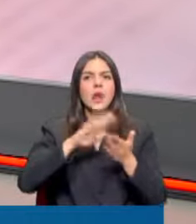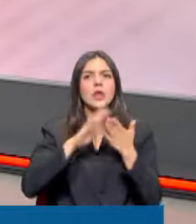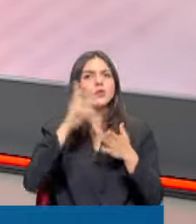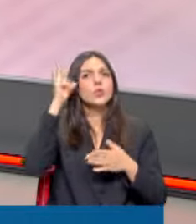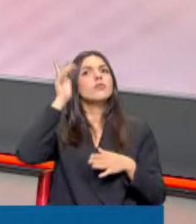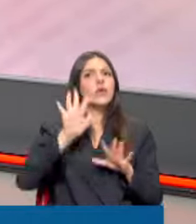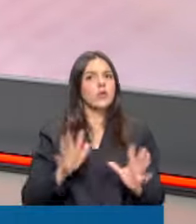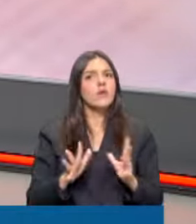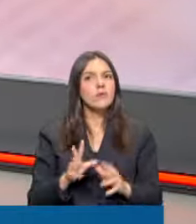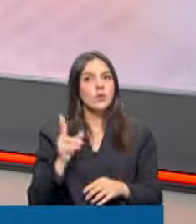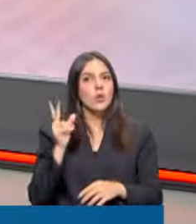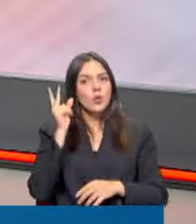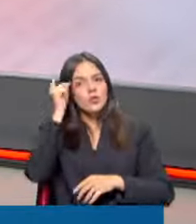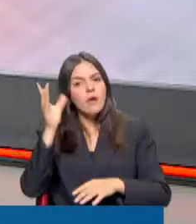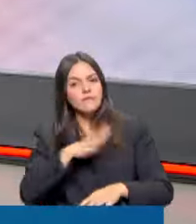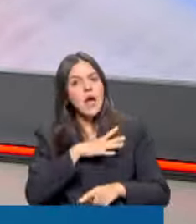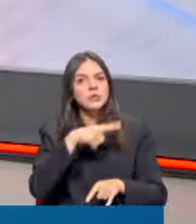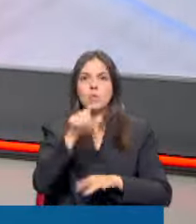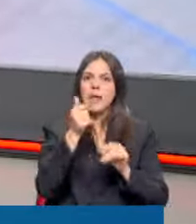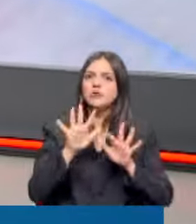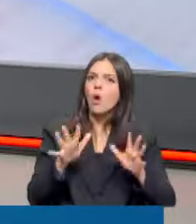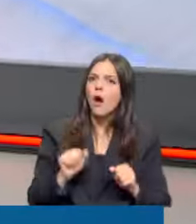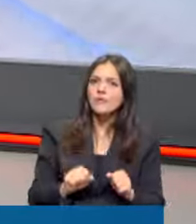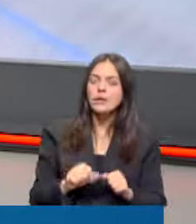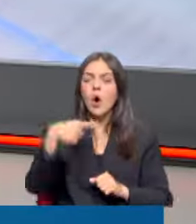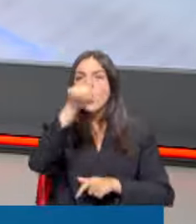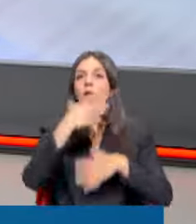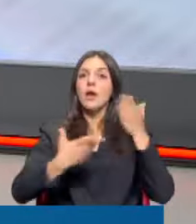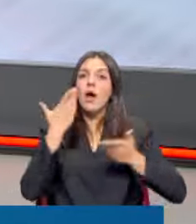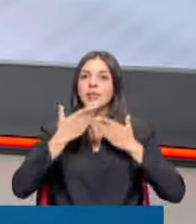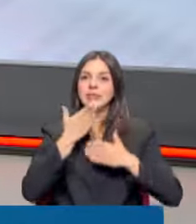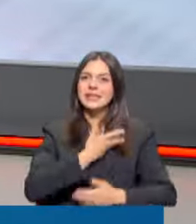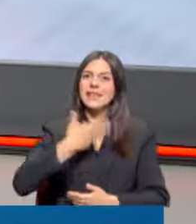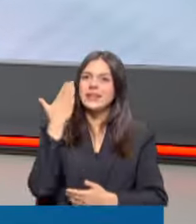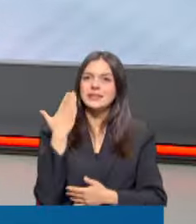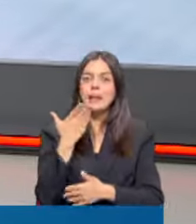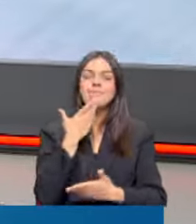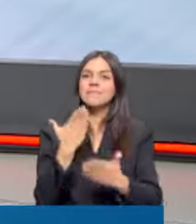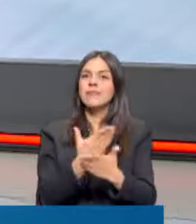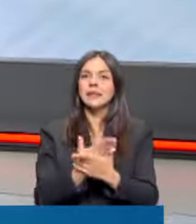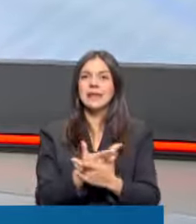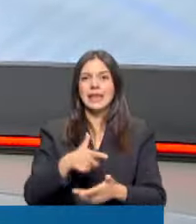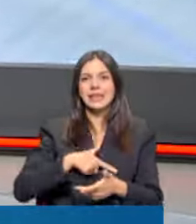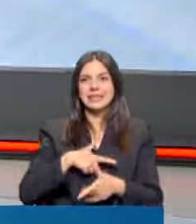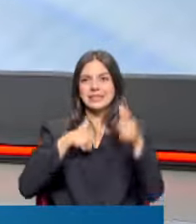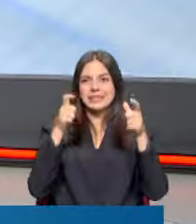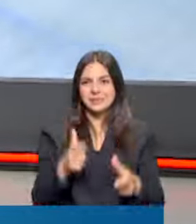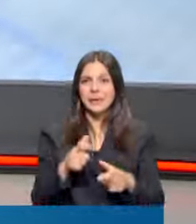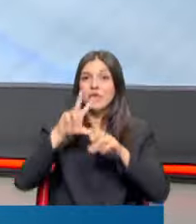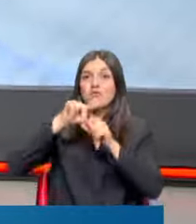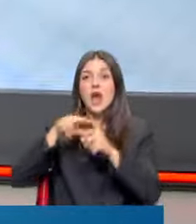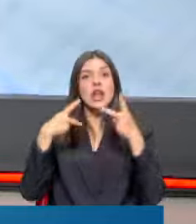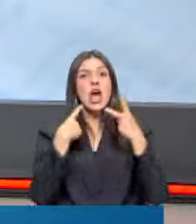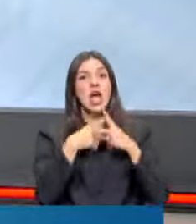da enteresandı, unutanlar da enteresandı. Onlardan da bahsedeceğiz sevgili izleyenler. Mesela İzmir İnternasyonel